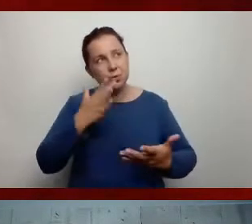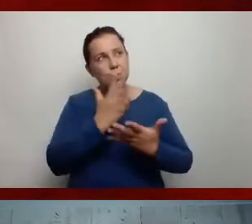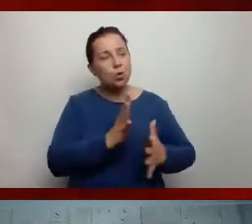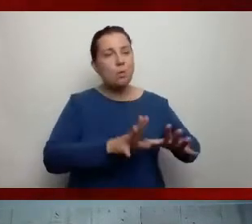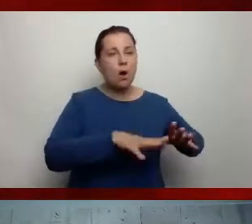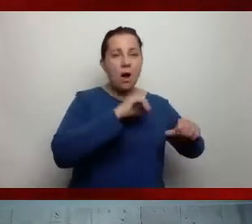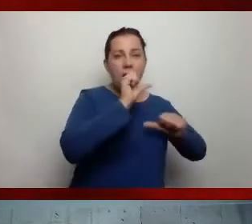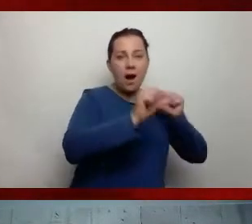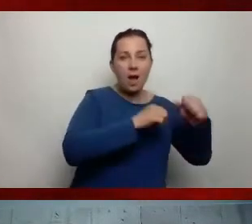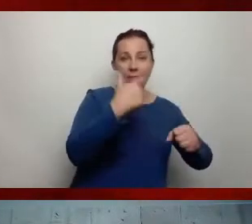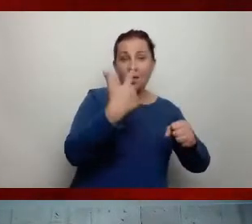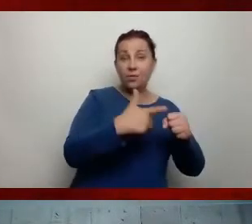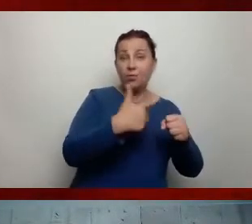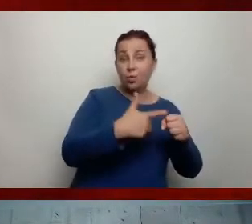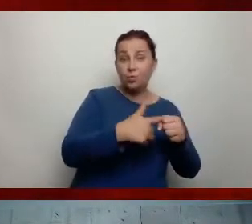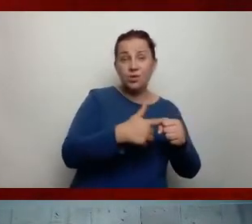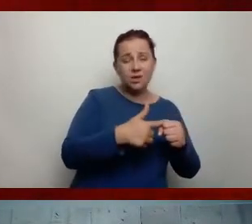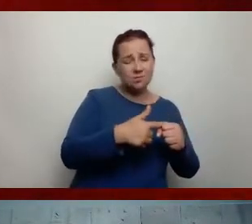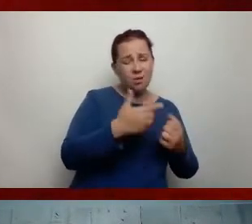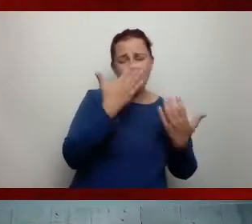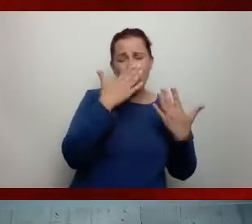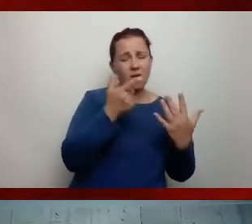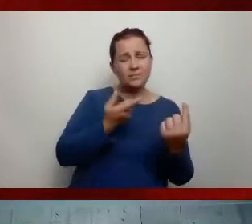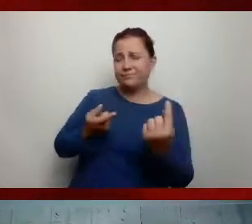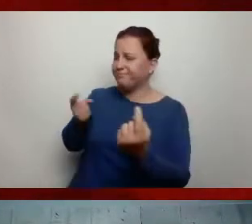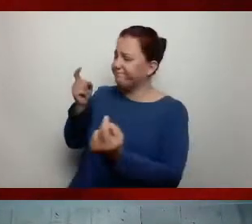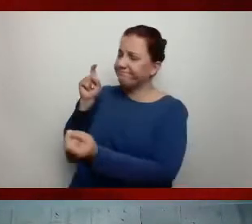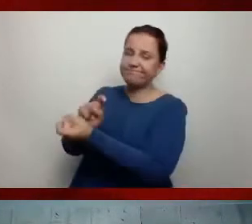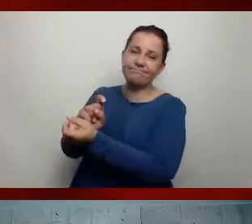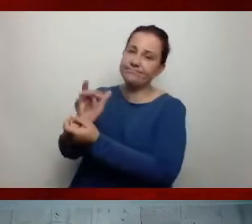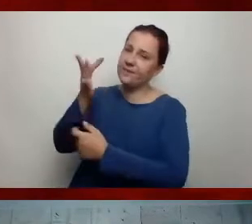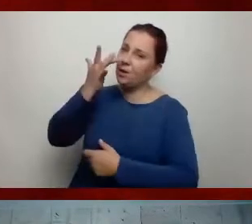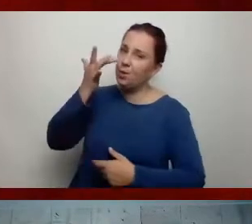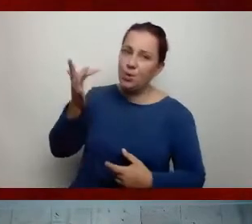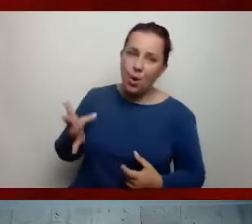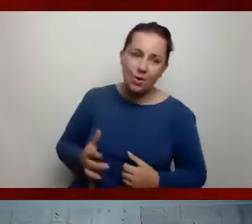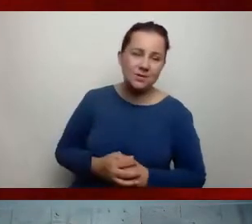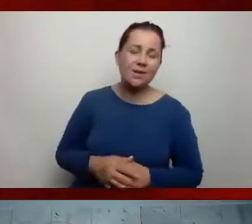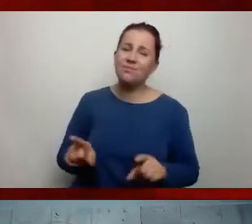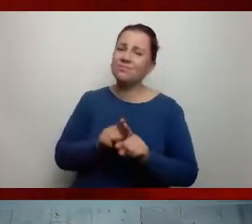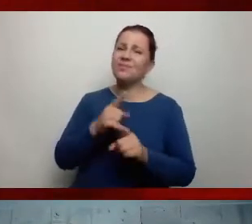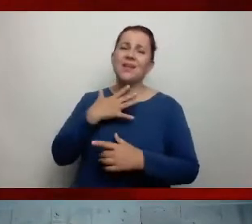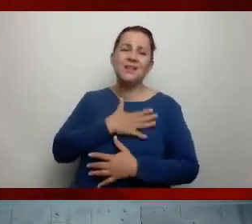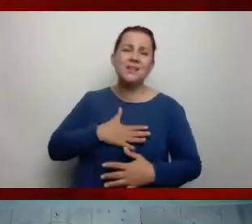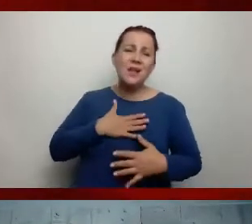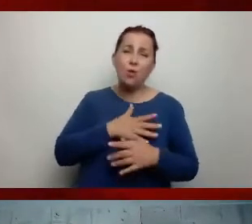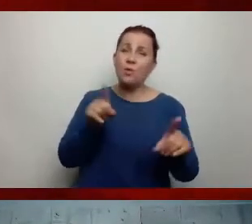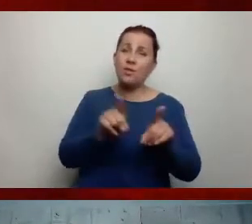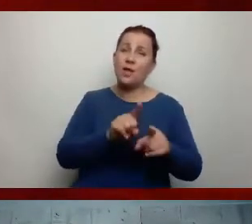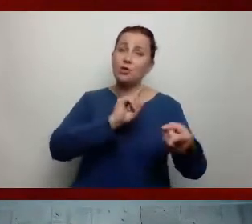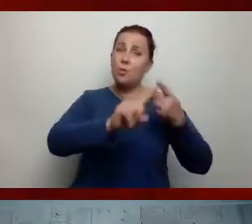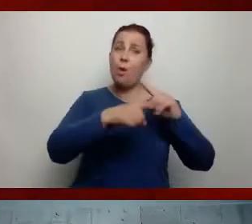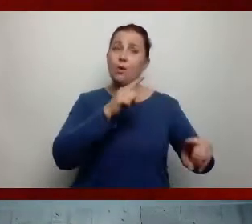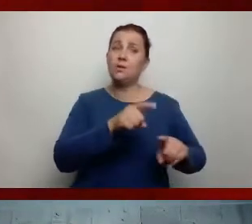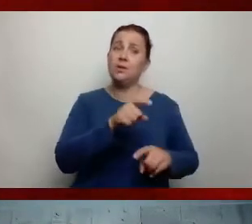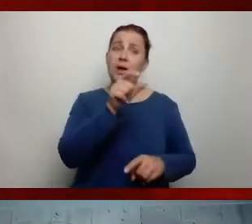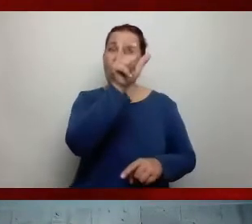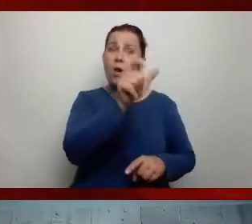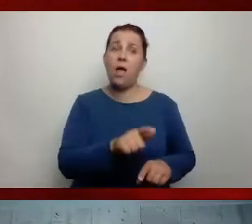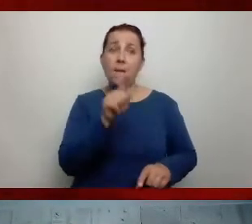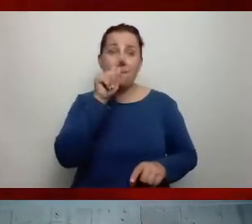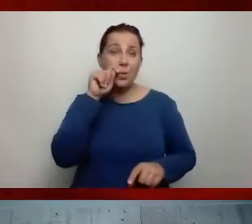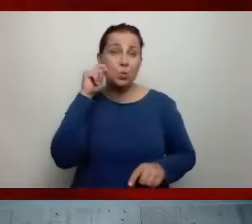20. daje wyraźny sprzeciw wobec Rosji. No, nie lubi polityki Piłsudskiego. Nie jest zwolennikiem